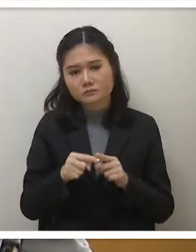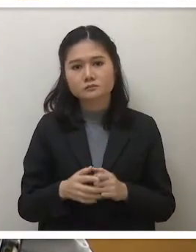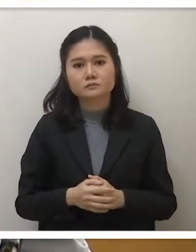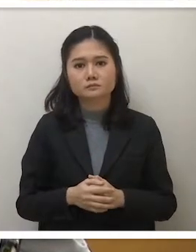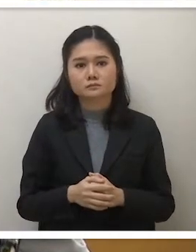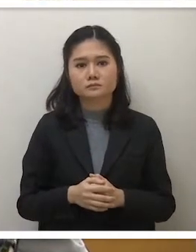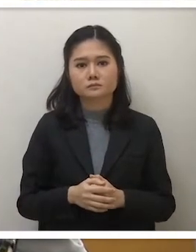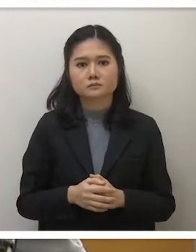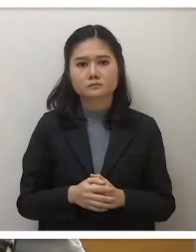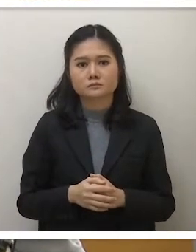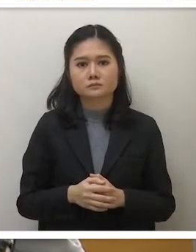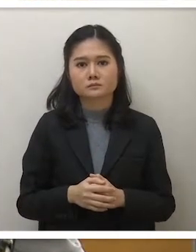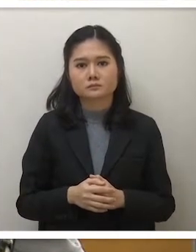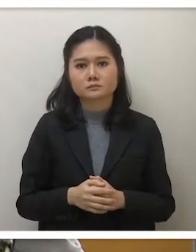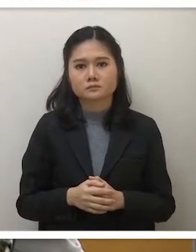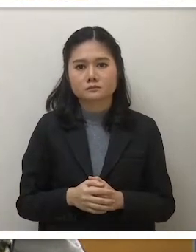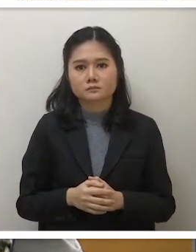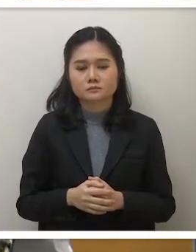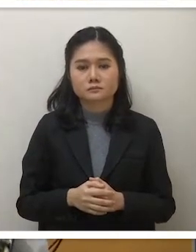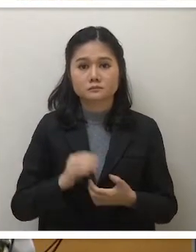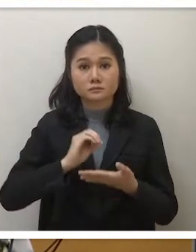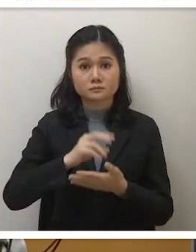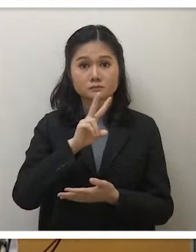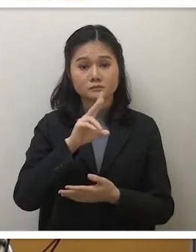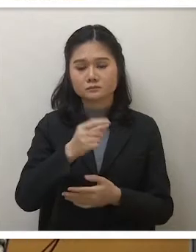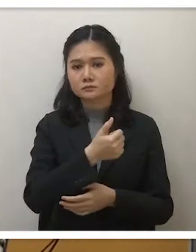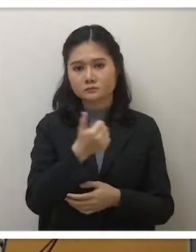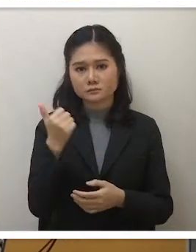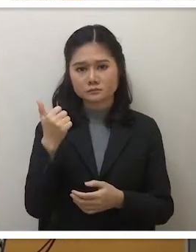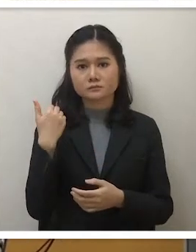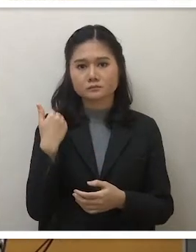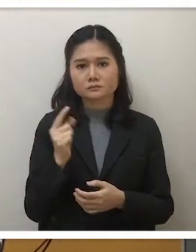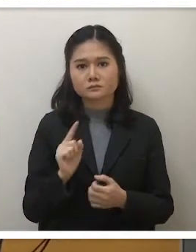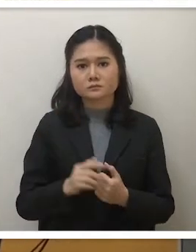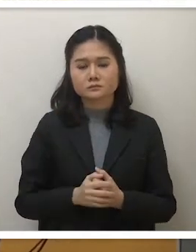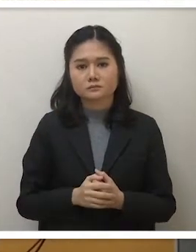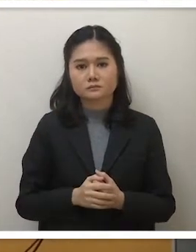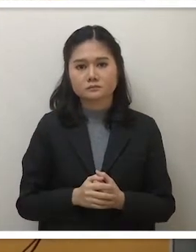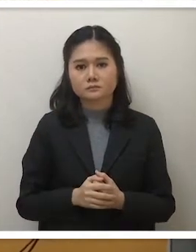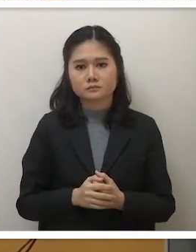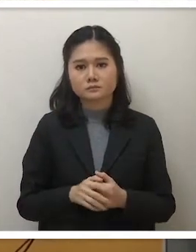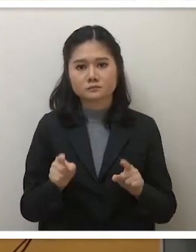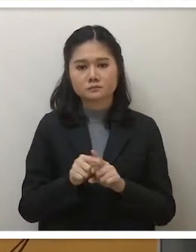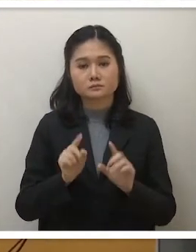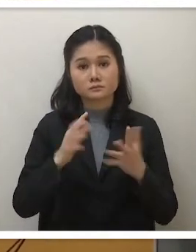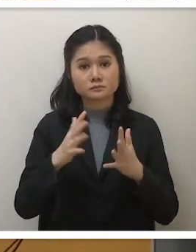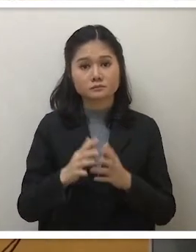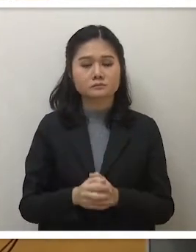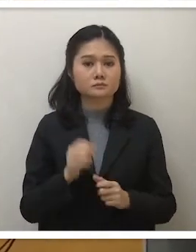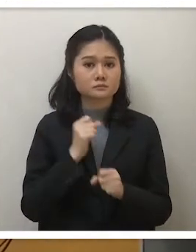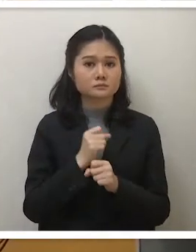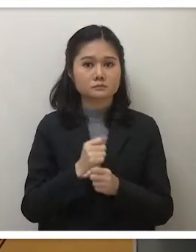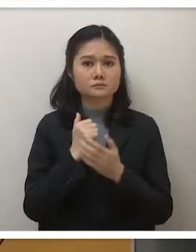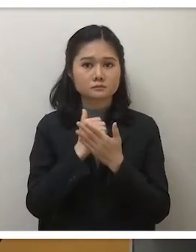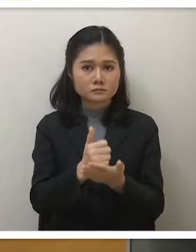ช่ไหมเพราะนั้นโปรแกรม2มิติอื่นๆเนี่ยยัง ยังไม่มีฟังก์ชันในการช่ว